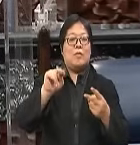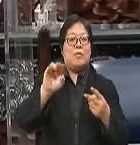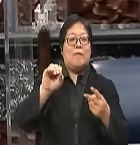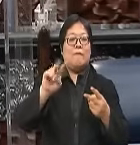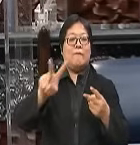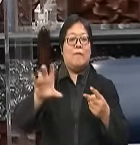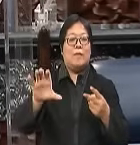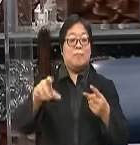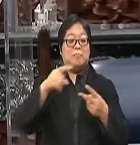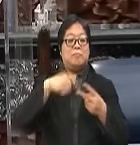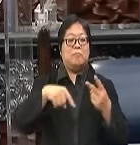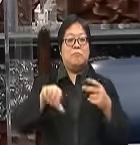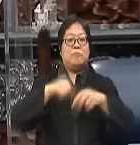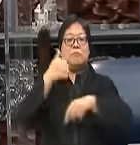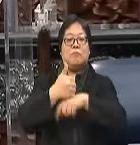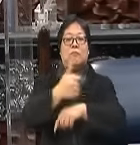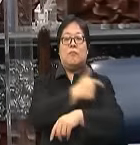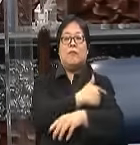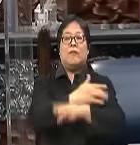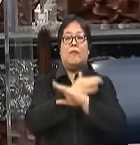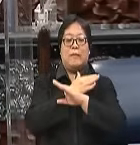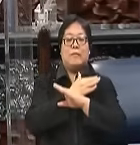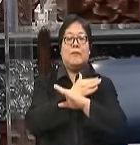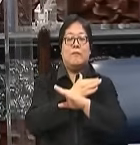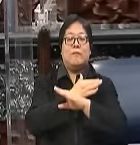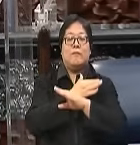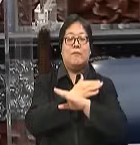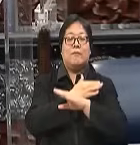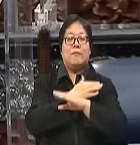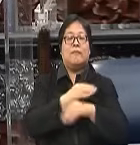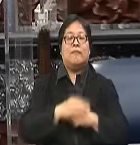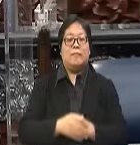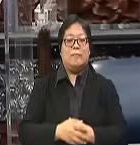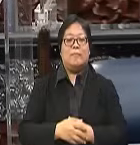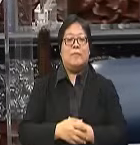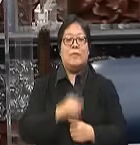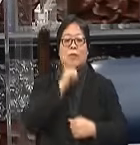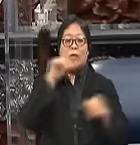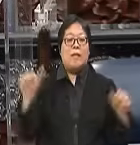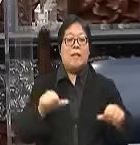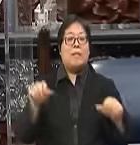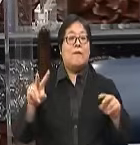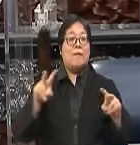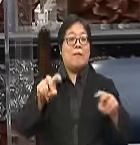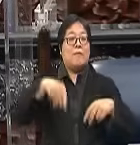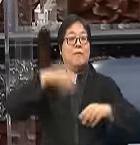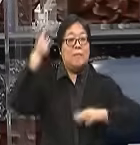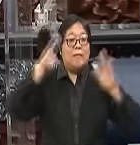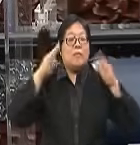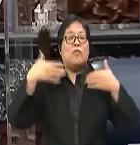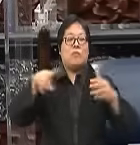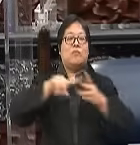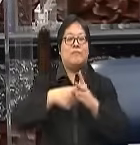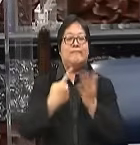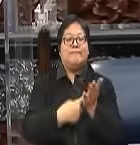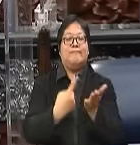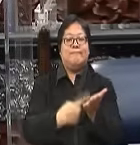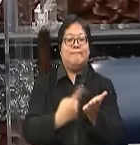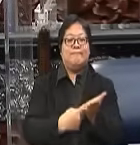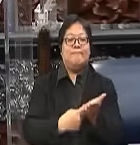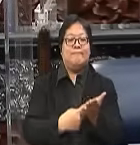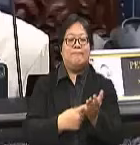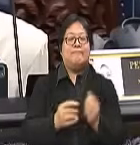mengundurkan pembinaan resin inaktivitas varese ini kalau kita mulai menunaikan Hai